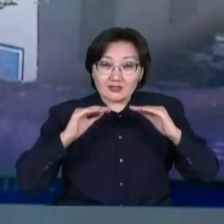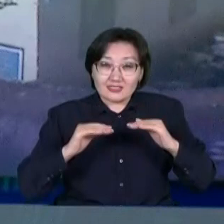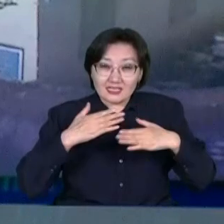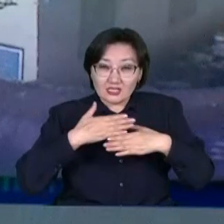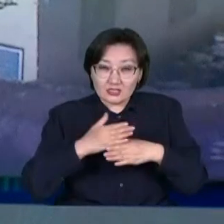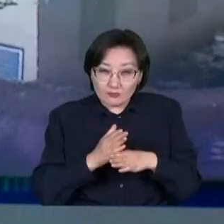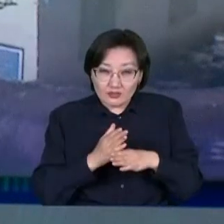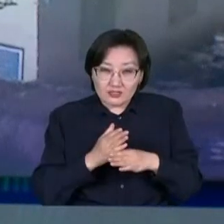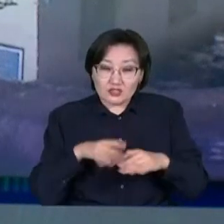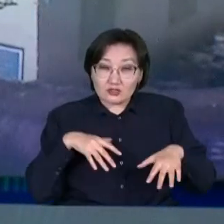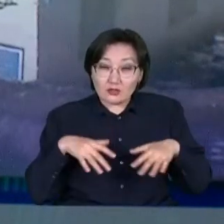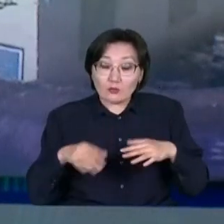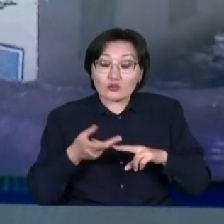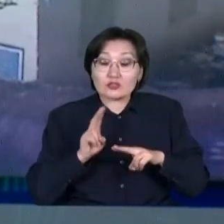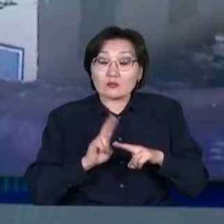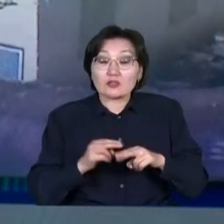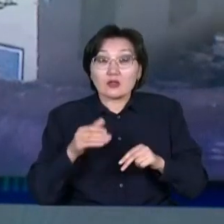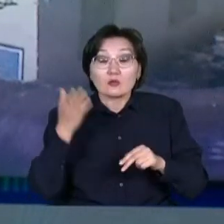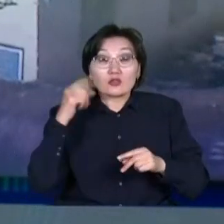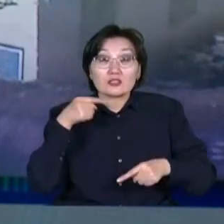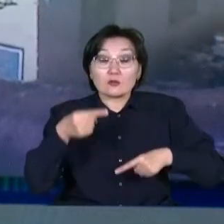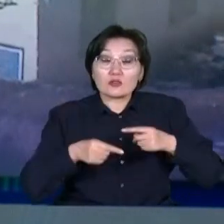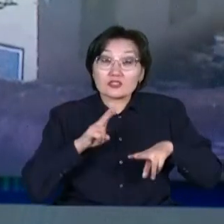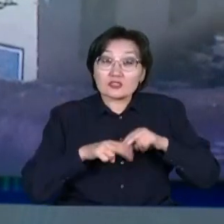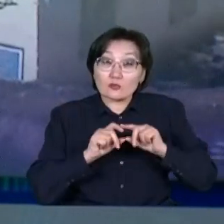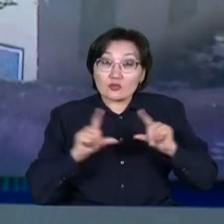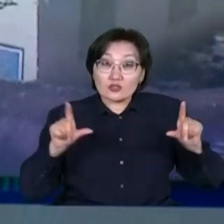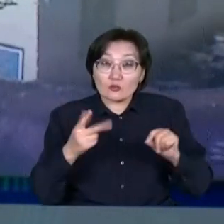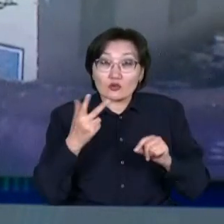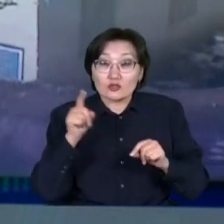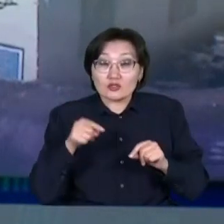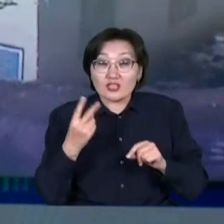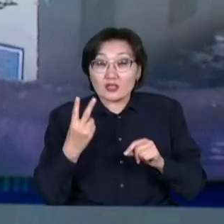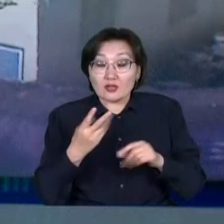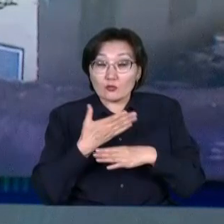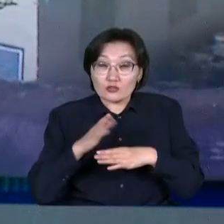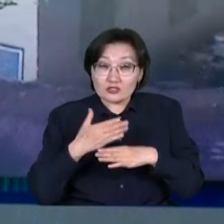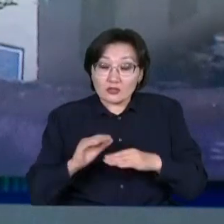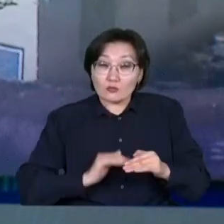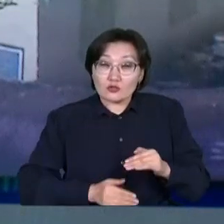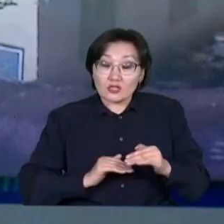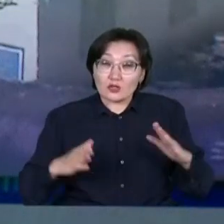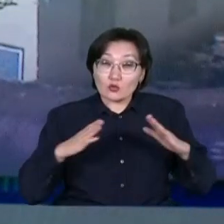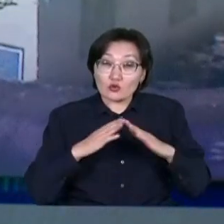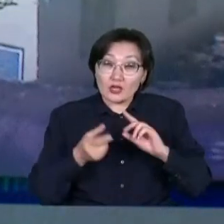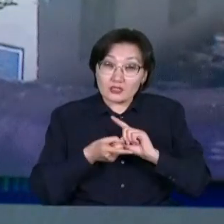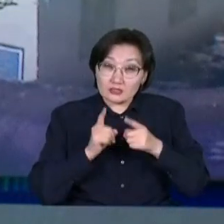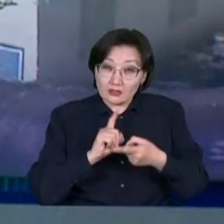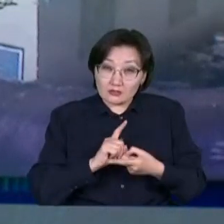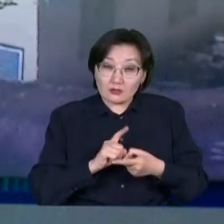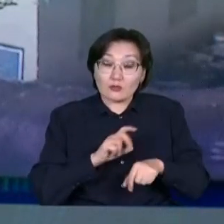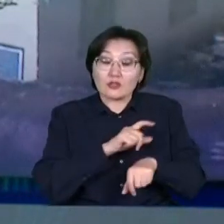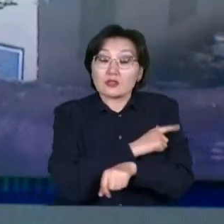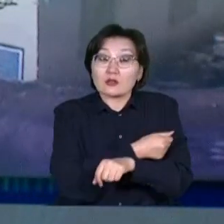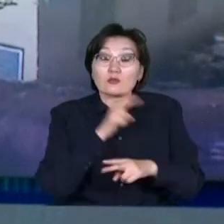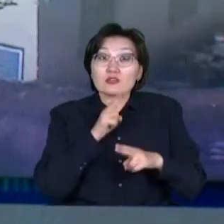қабырғасы сөгілейін деп тұр. Оның үстіне өткен ғасырда салынған нысанның 3-2 бөлігі бүгінде жекеменшік күйге айналған. Ал ақ халатты